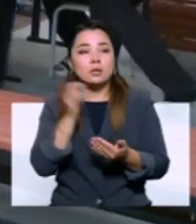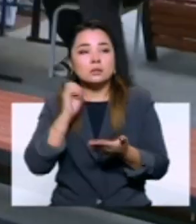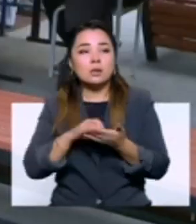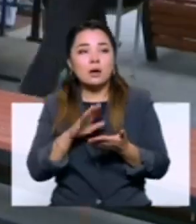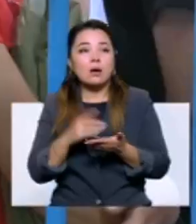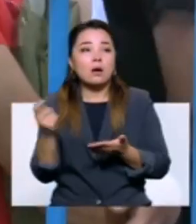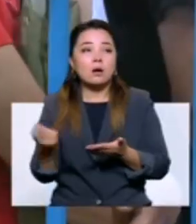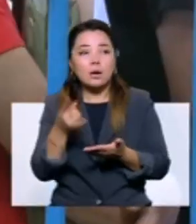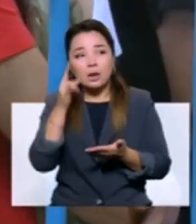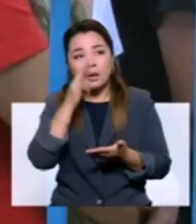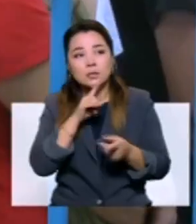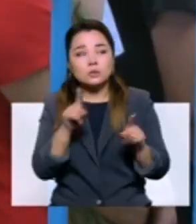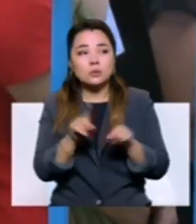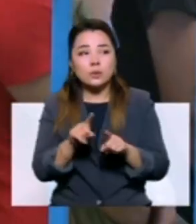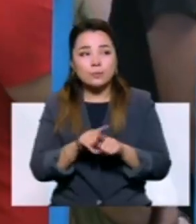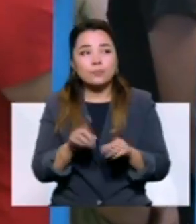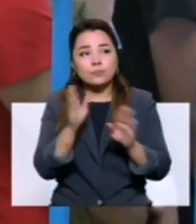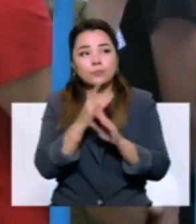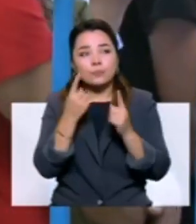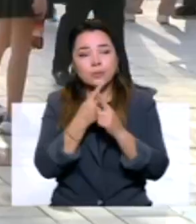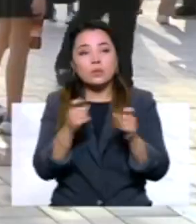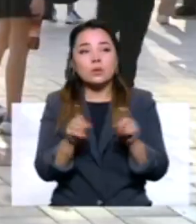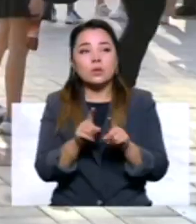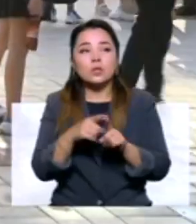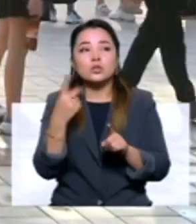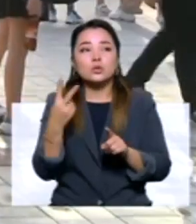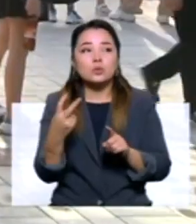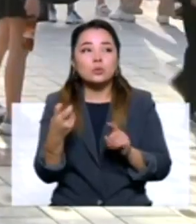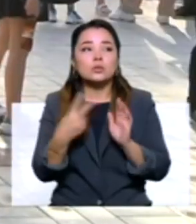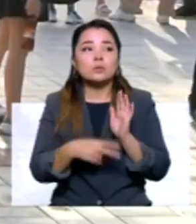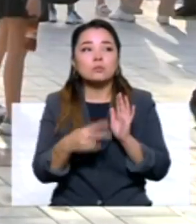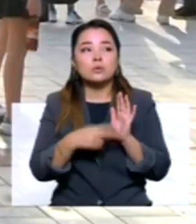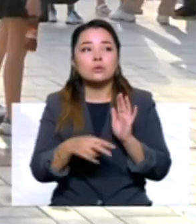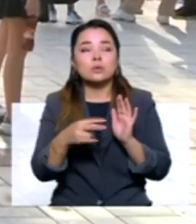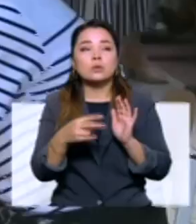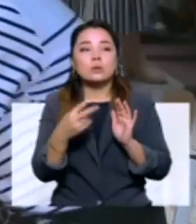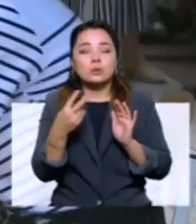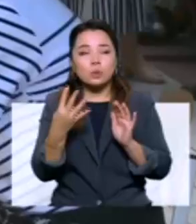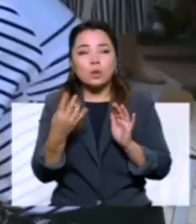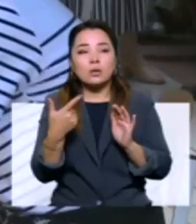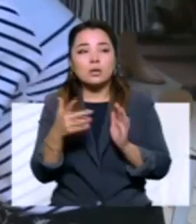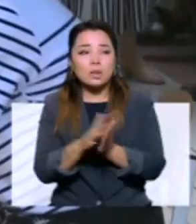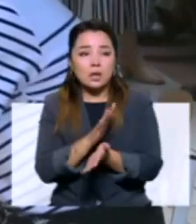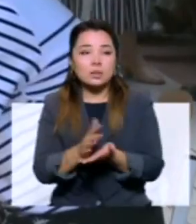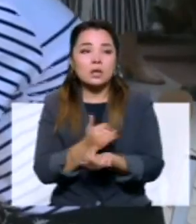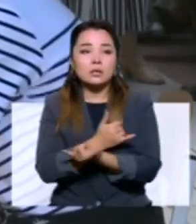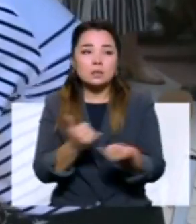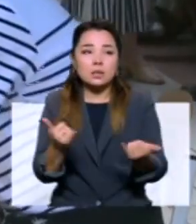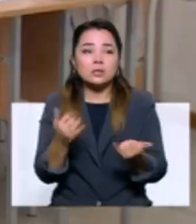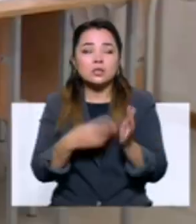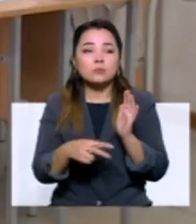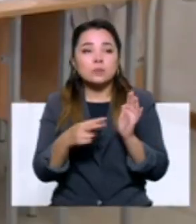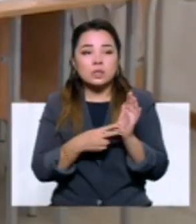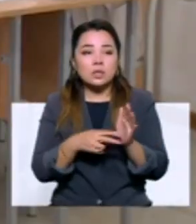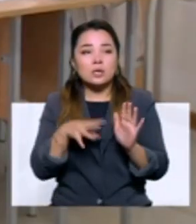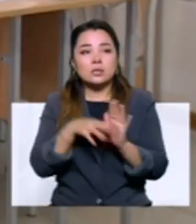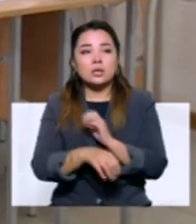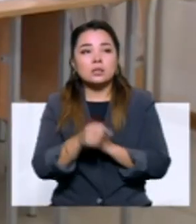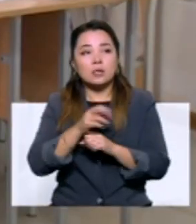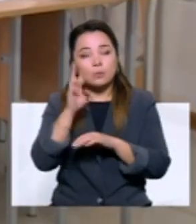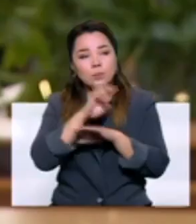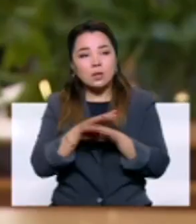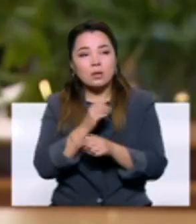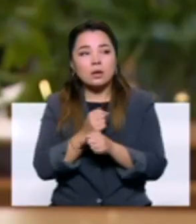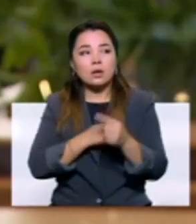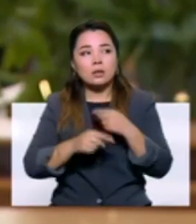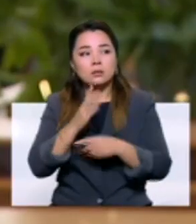аз. Биыл Қазақстан бойынша гидрология саласына 274 грант бөлінген, тек соның 77-сі игеріліп, қалғаны мемлекетке